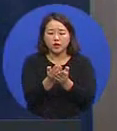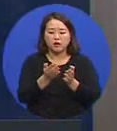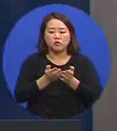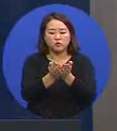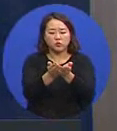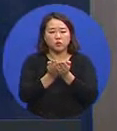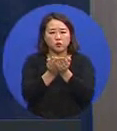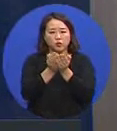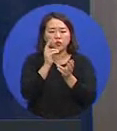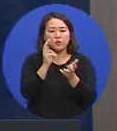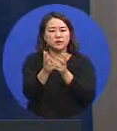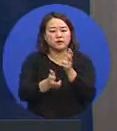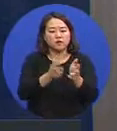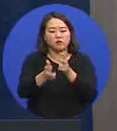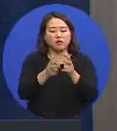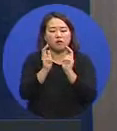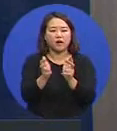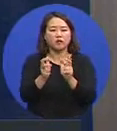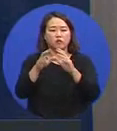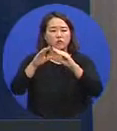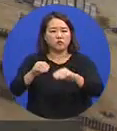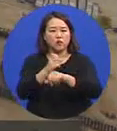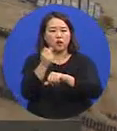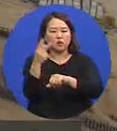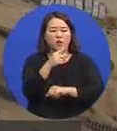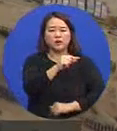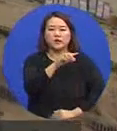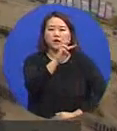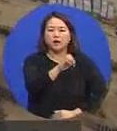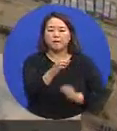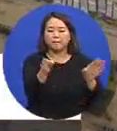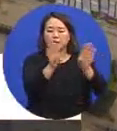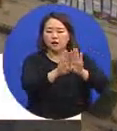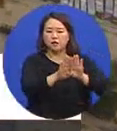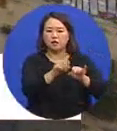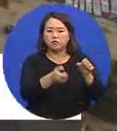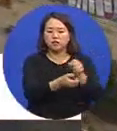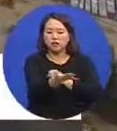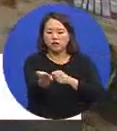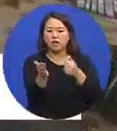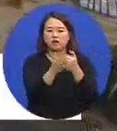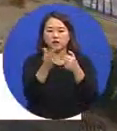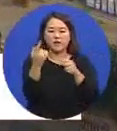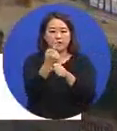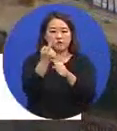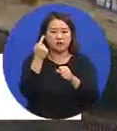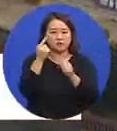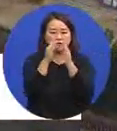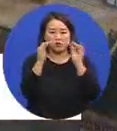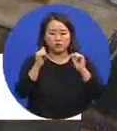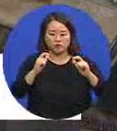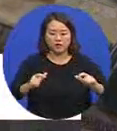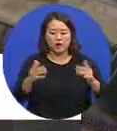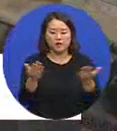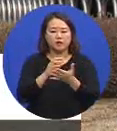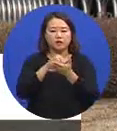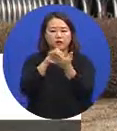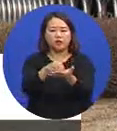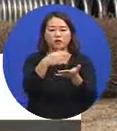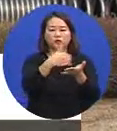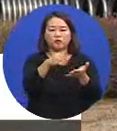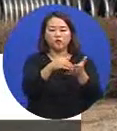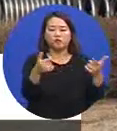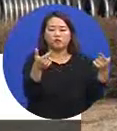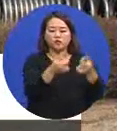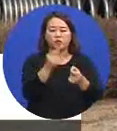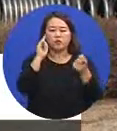군산조선소 가동 중단과 한국GM 군산공장 폐쇄 영향으로 지난해 전북의 취업자 수가 줄고 실업자 수가 늘어난